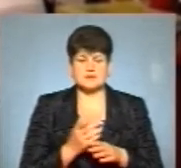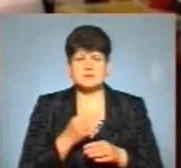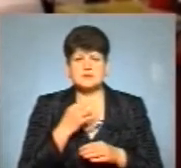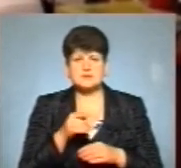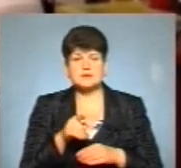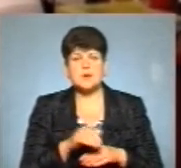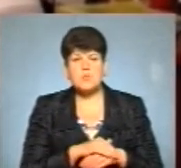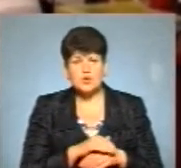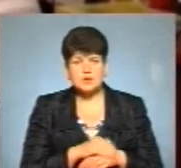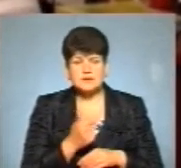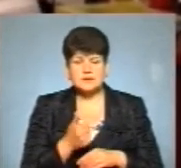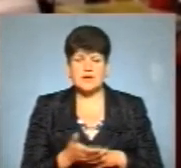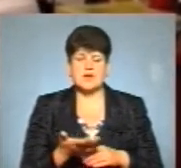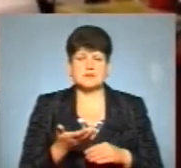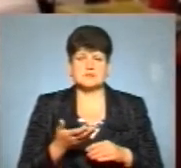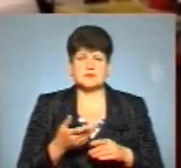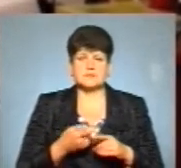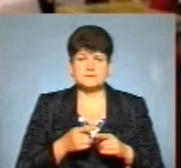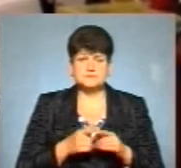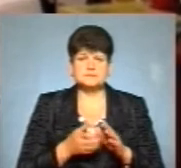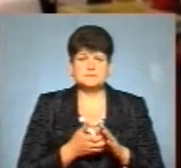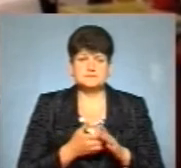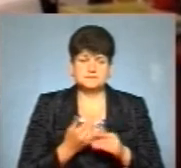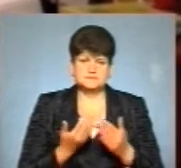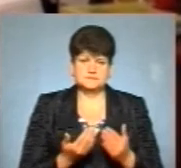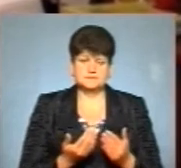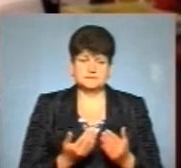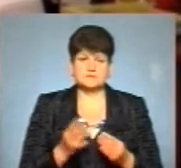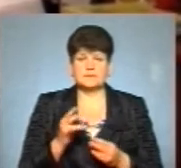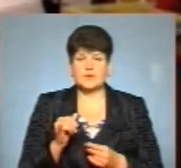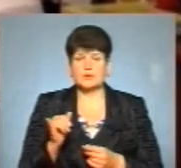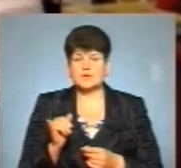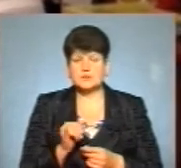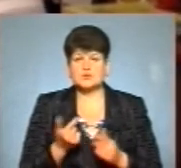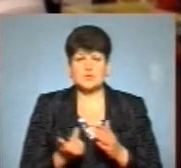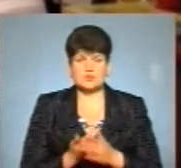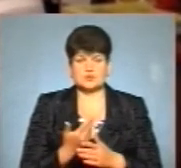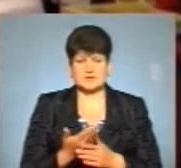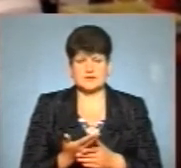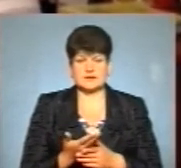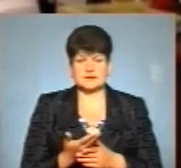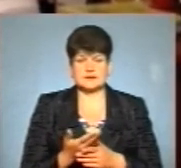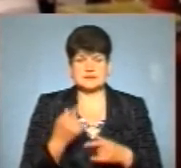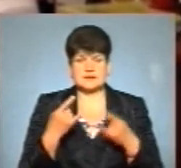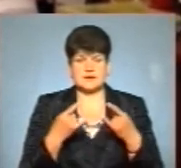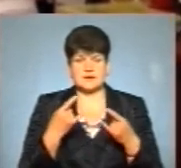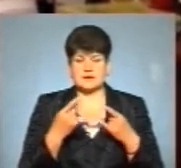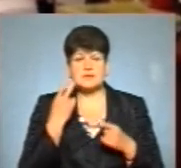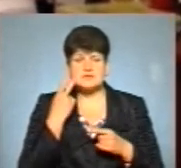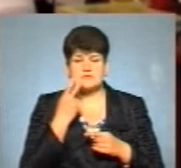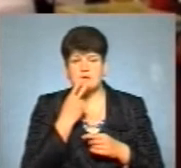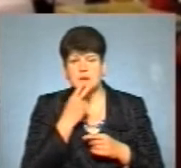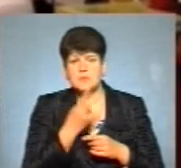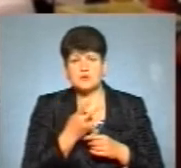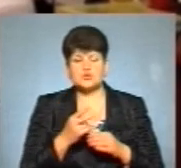ти молодець, це от іноді їм не вистачає цього. Ну і знову ж таки, за екраном я не завжди бачу сам